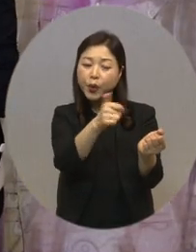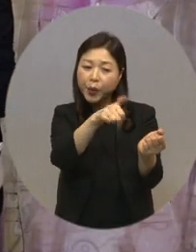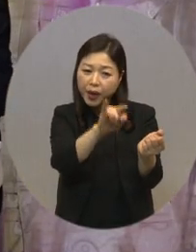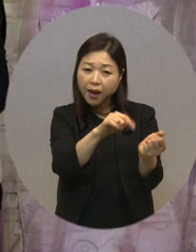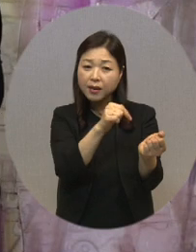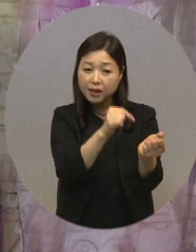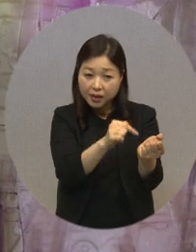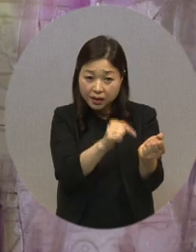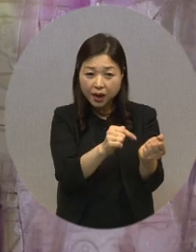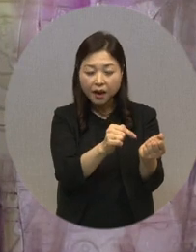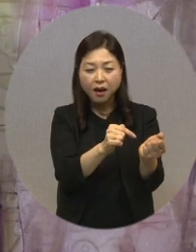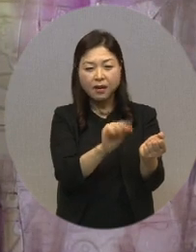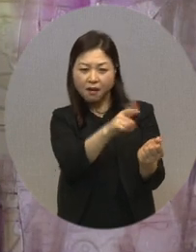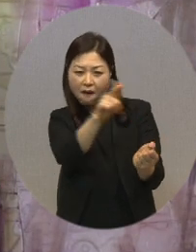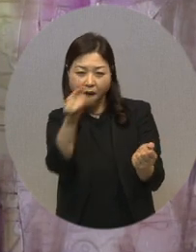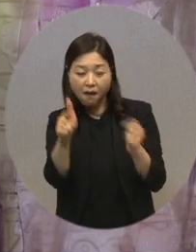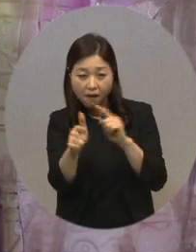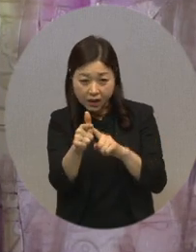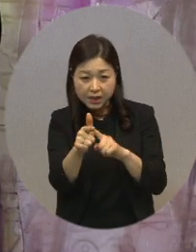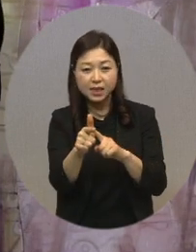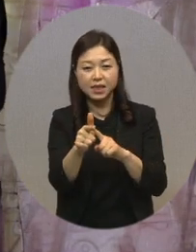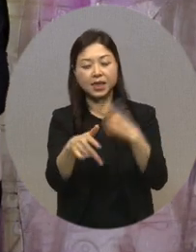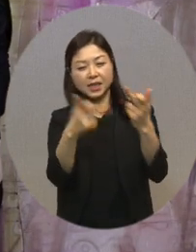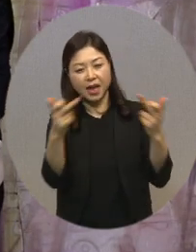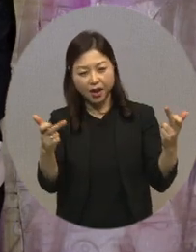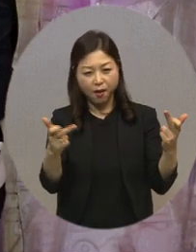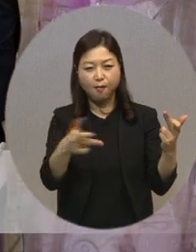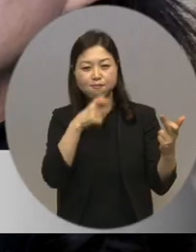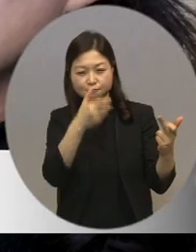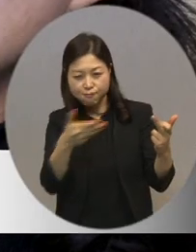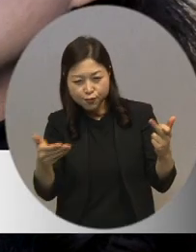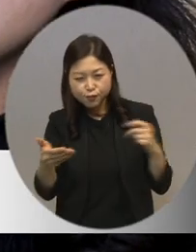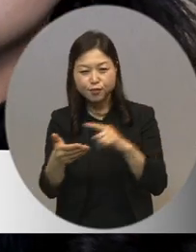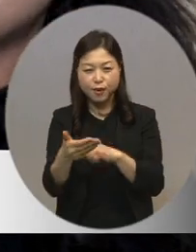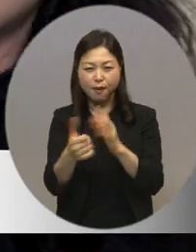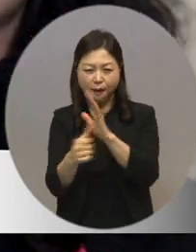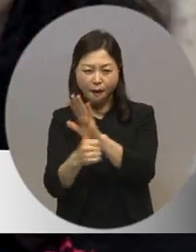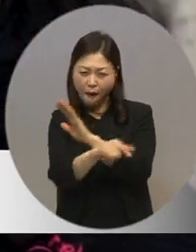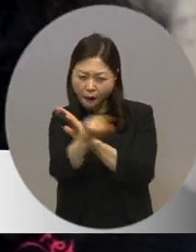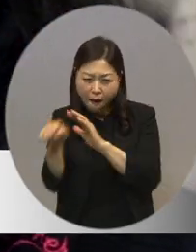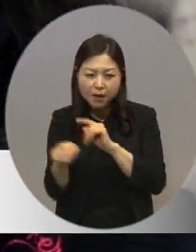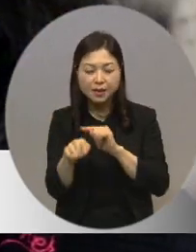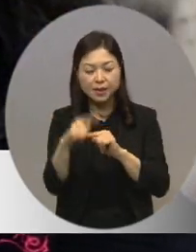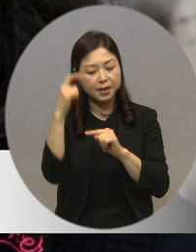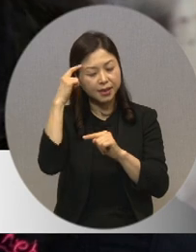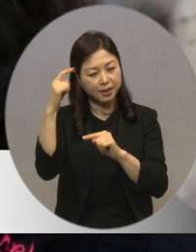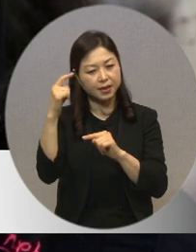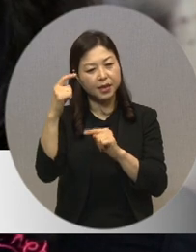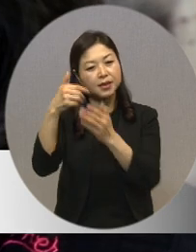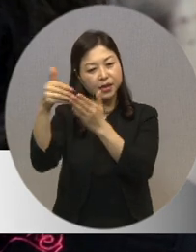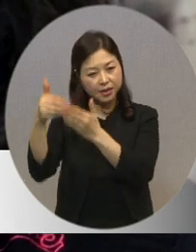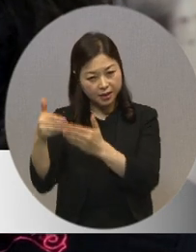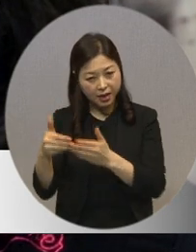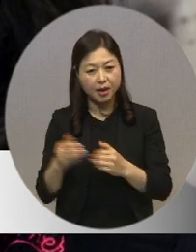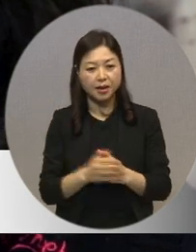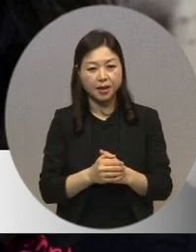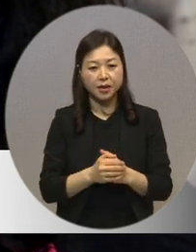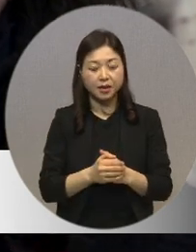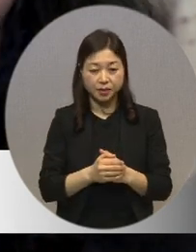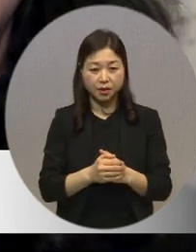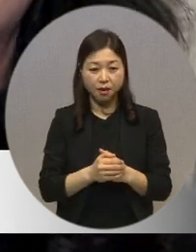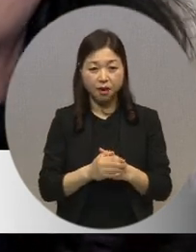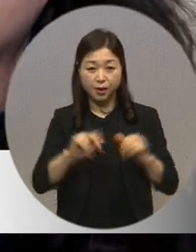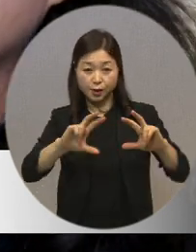않고 대상 안에서 수많은 자연물들을 상상해냅니다. 지구가 통굴다 그러잖아요. 그래서 갱족의가 너무 마음에